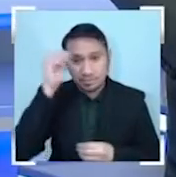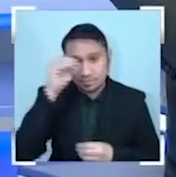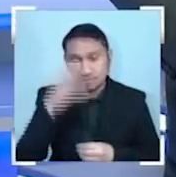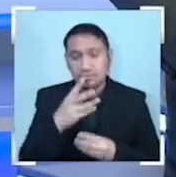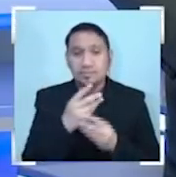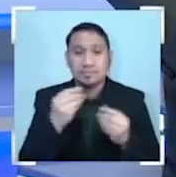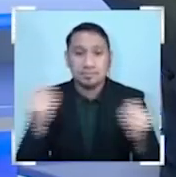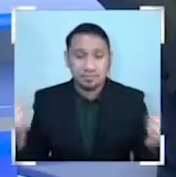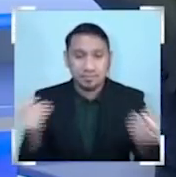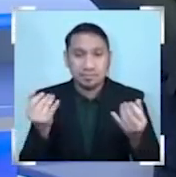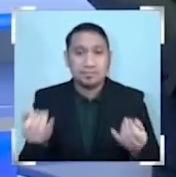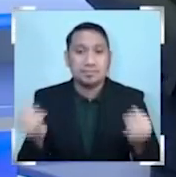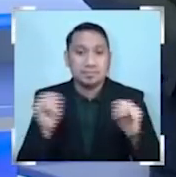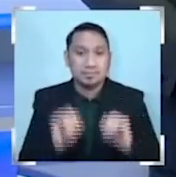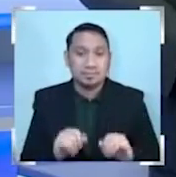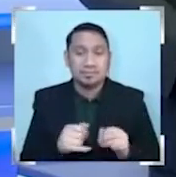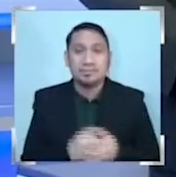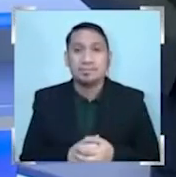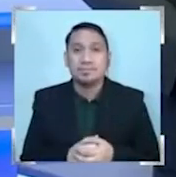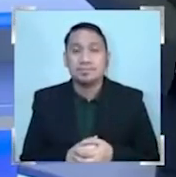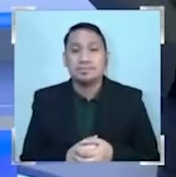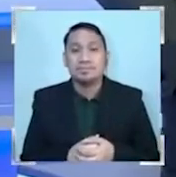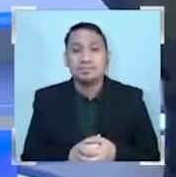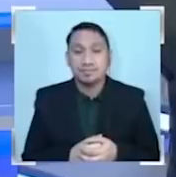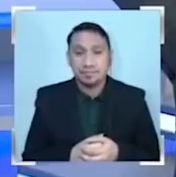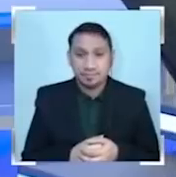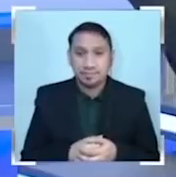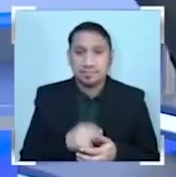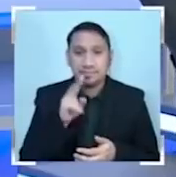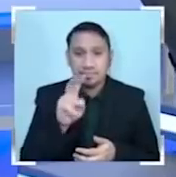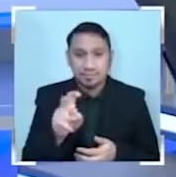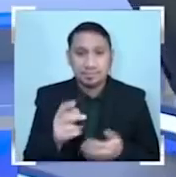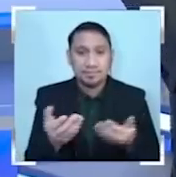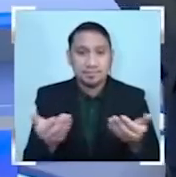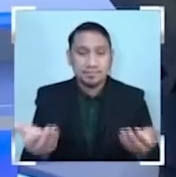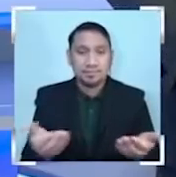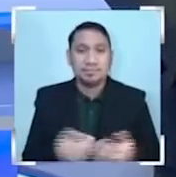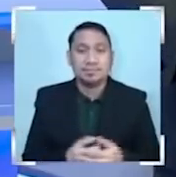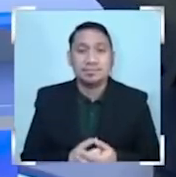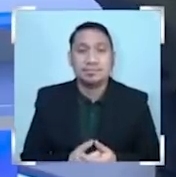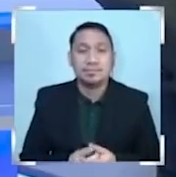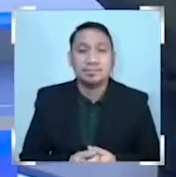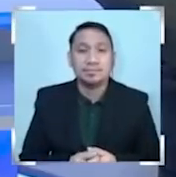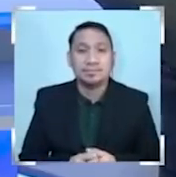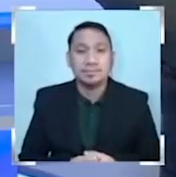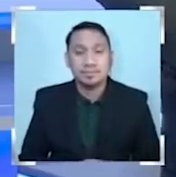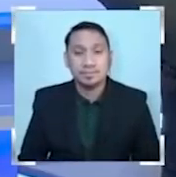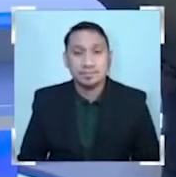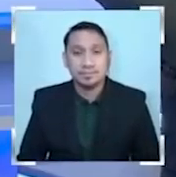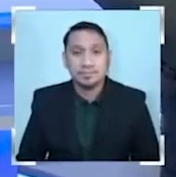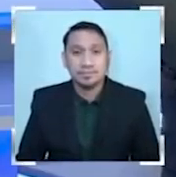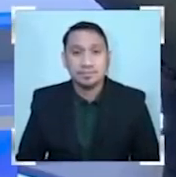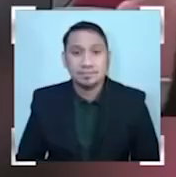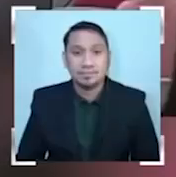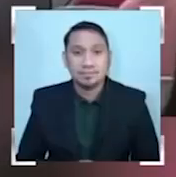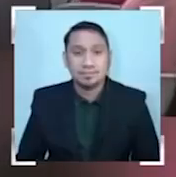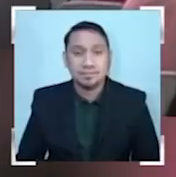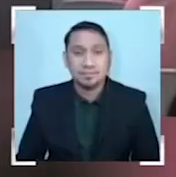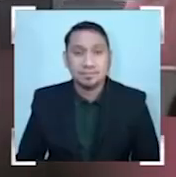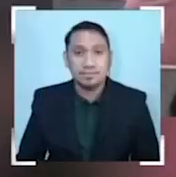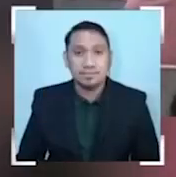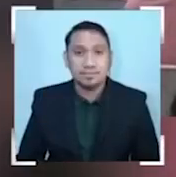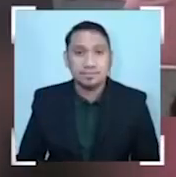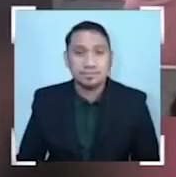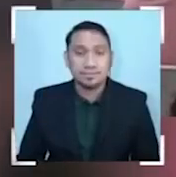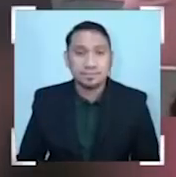ilang issue sa bansa. Saksi, sina June Veneracion, JP Soriano at Salima Refrano.